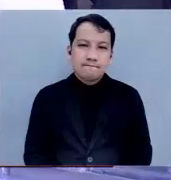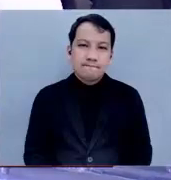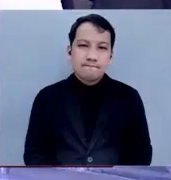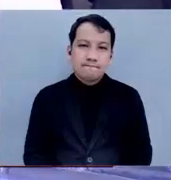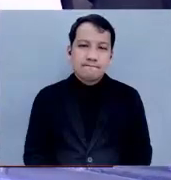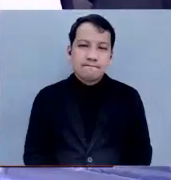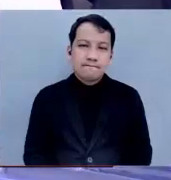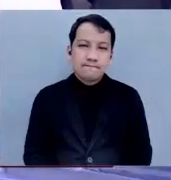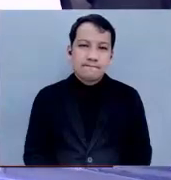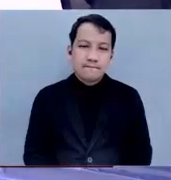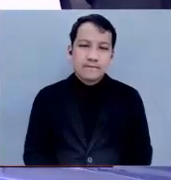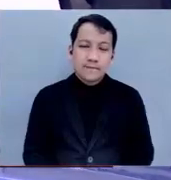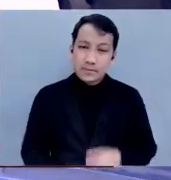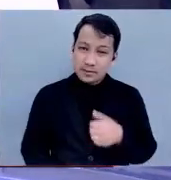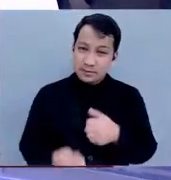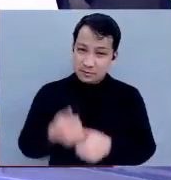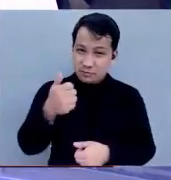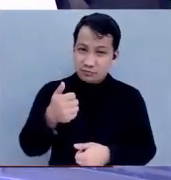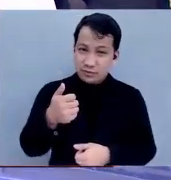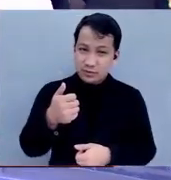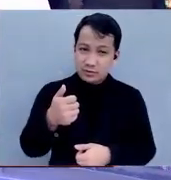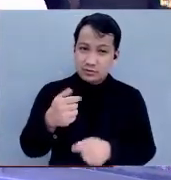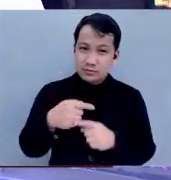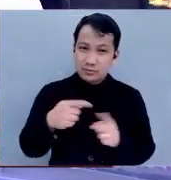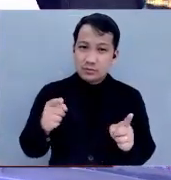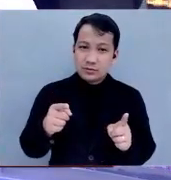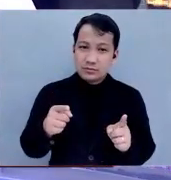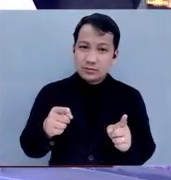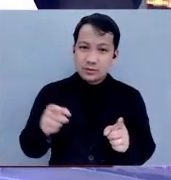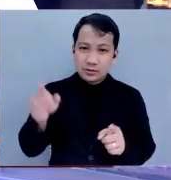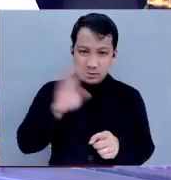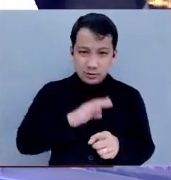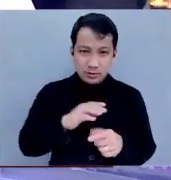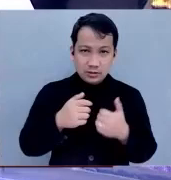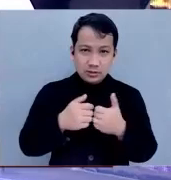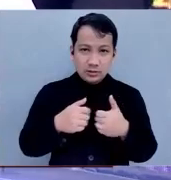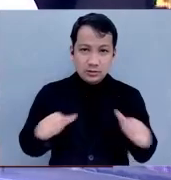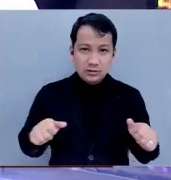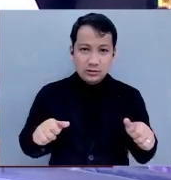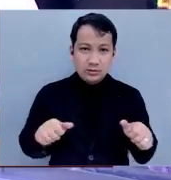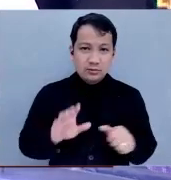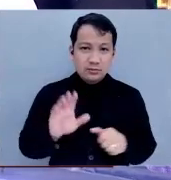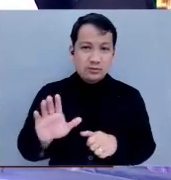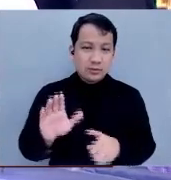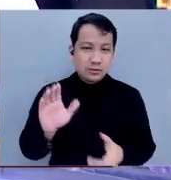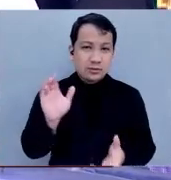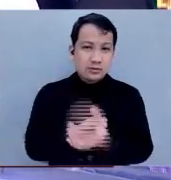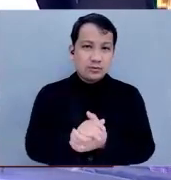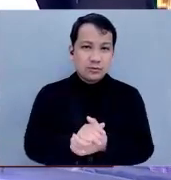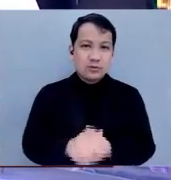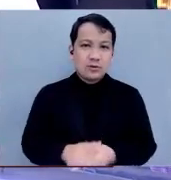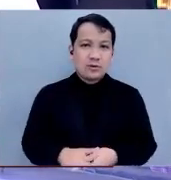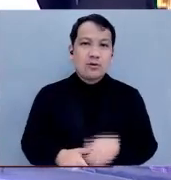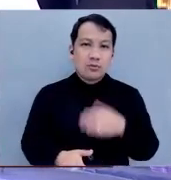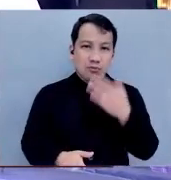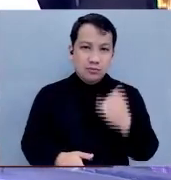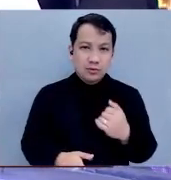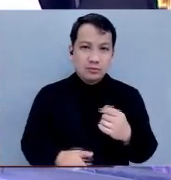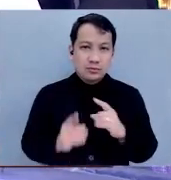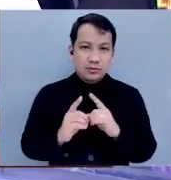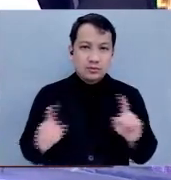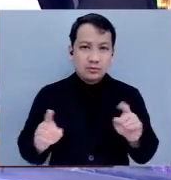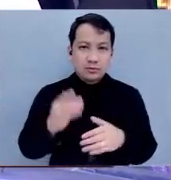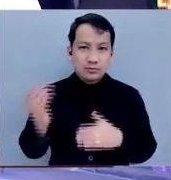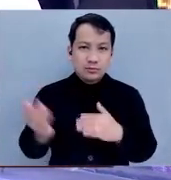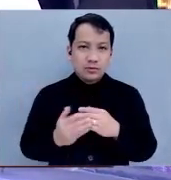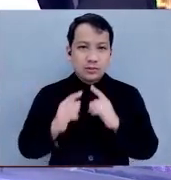Naging bilyonaryo nga sa lottery pero nasira naman ang relasyon sa kanyang asawa. Nauwi sila sa demandahan dahil pinagkalat